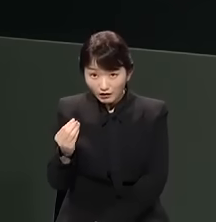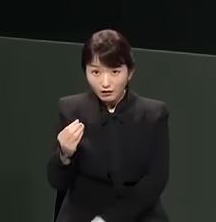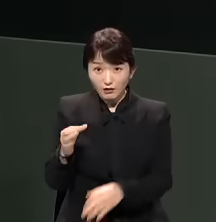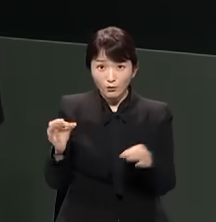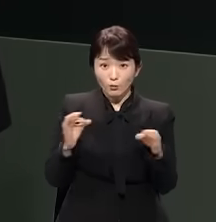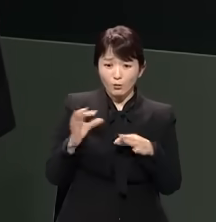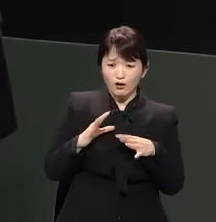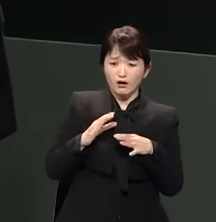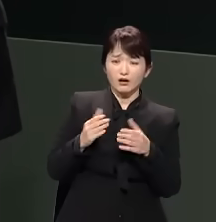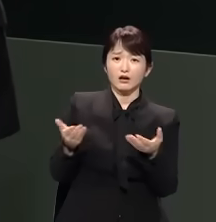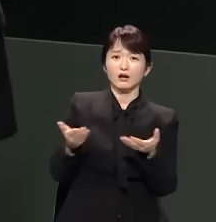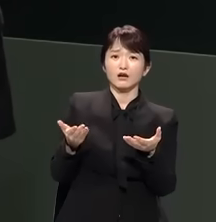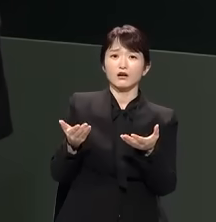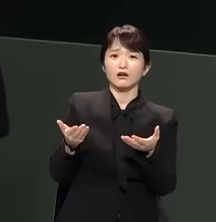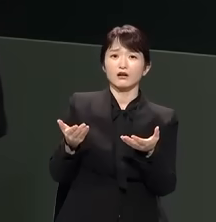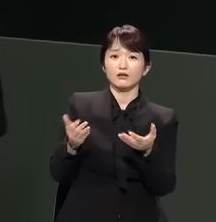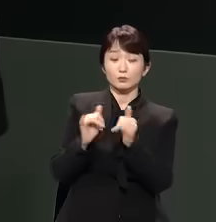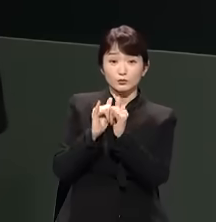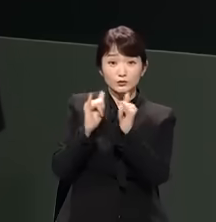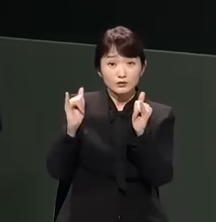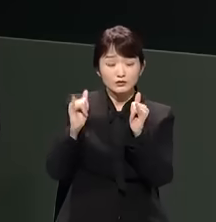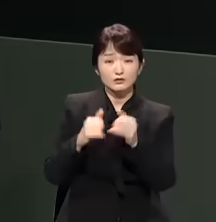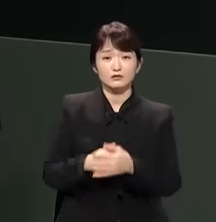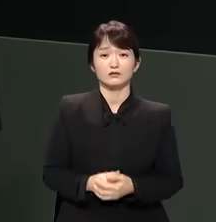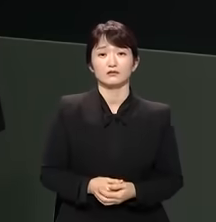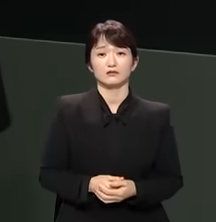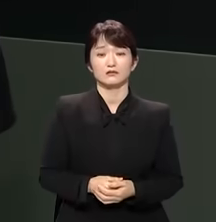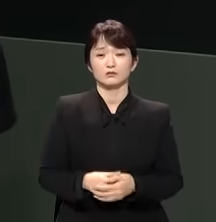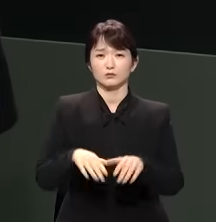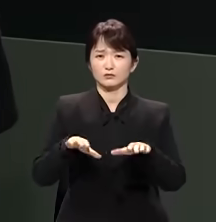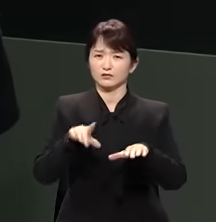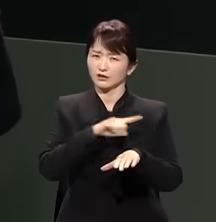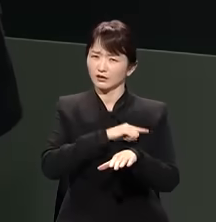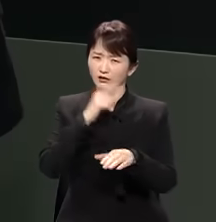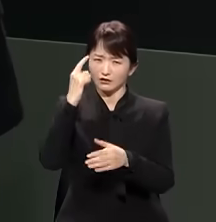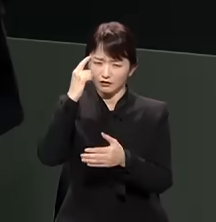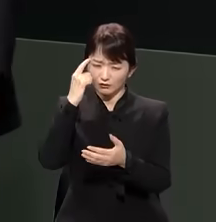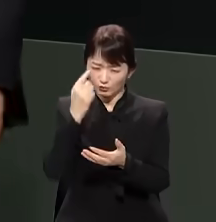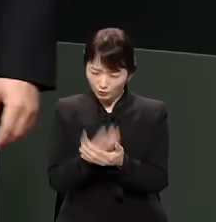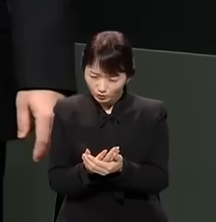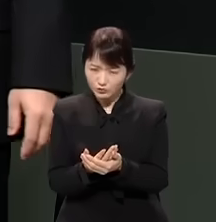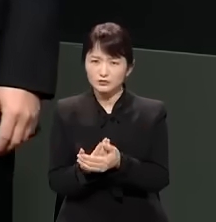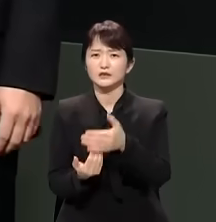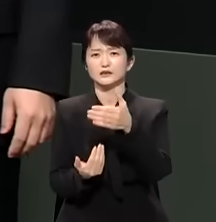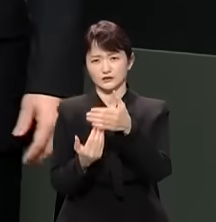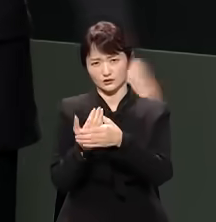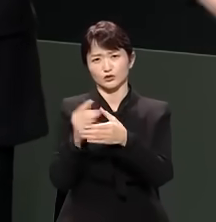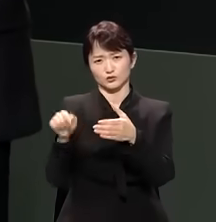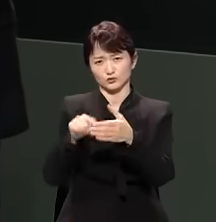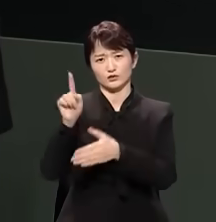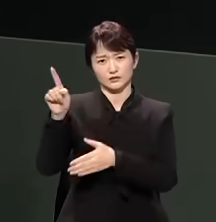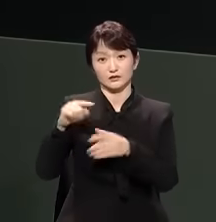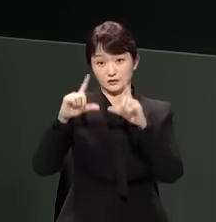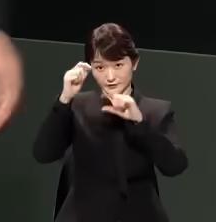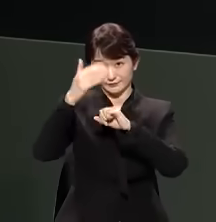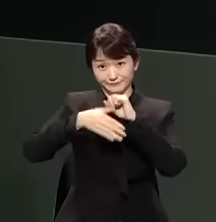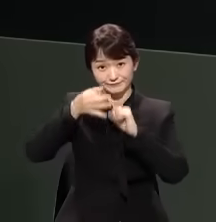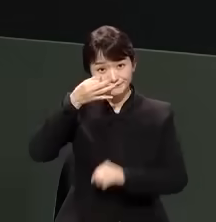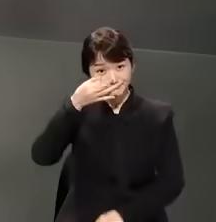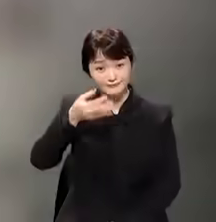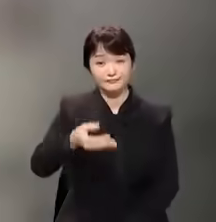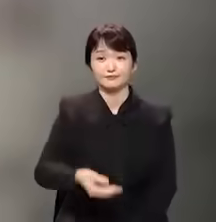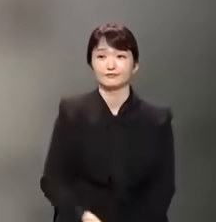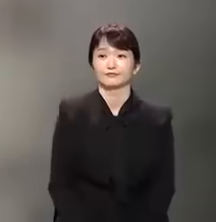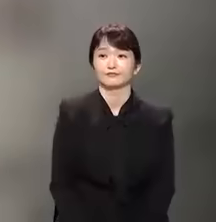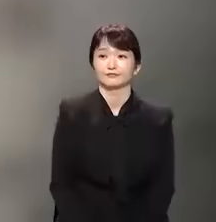깜짝 놀란만한 인물 아 오늘 가장 충격적인 사건 중에 하나가 아닐까 싶은데요 사진으로 만나